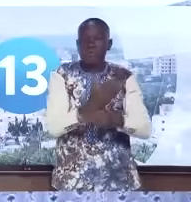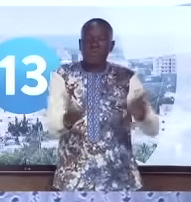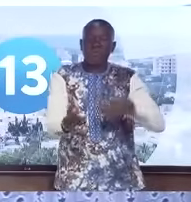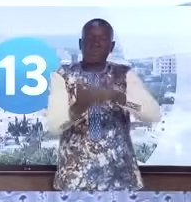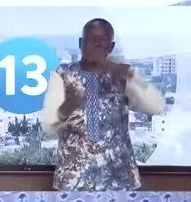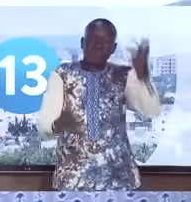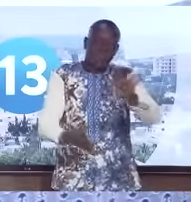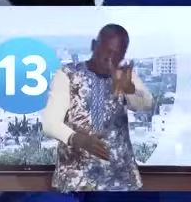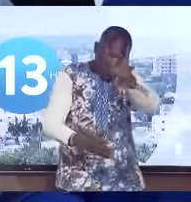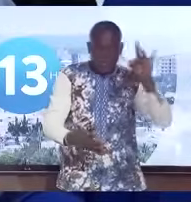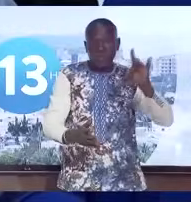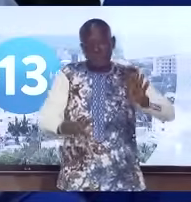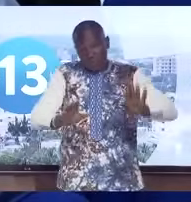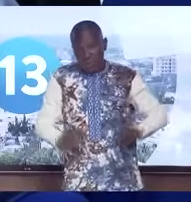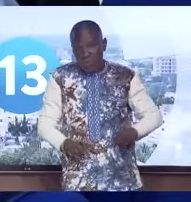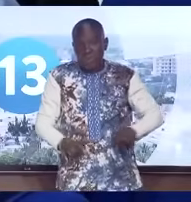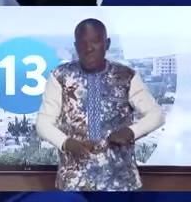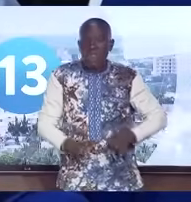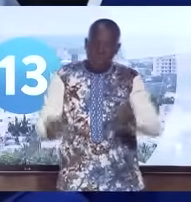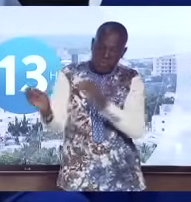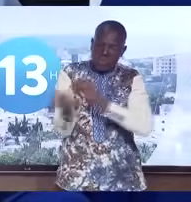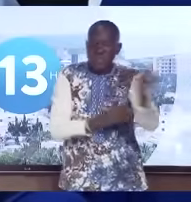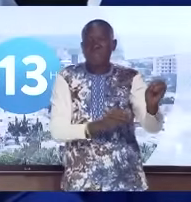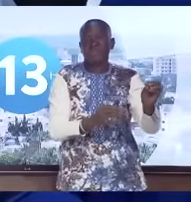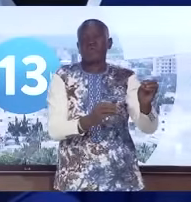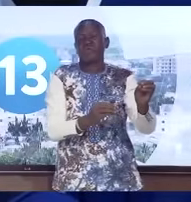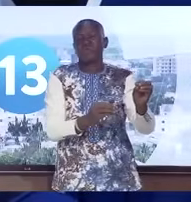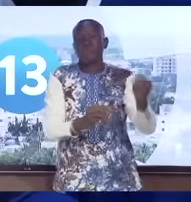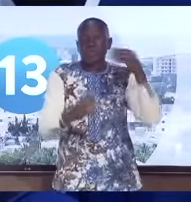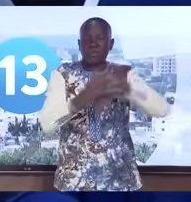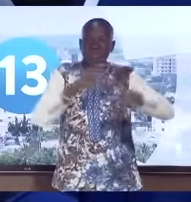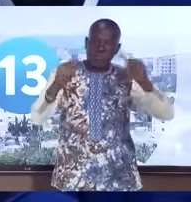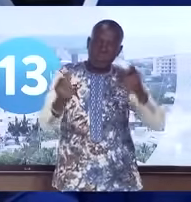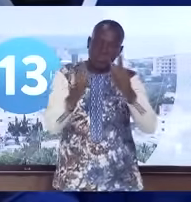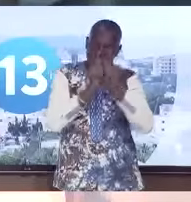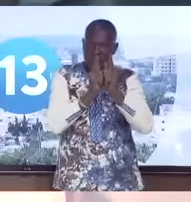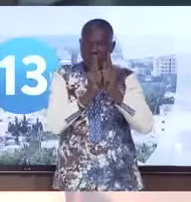son choix sur la Russie pour l'organisation des dites rencontres.